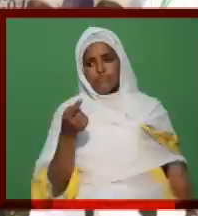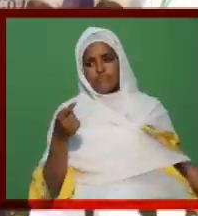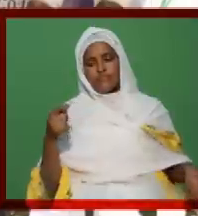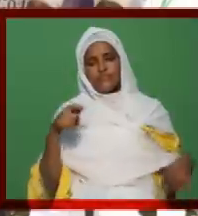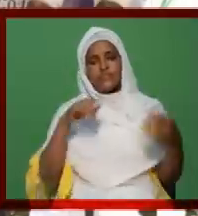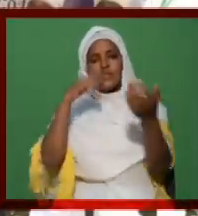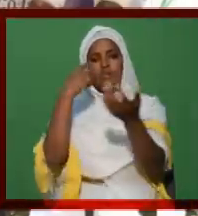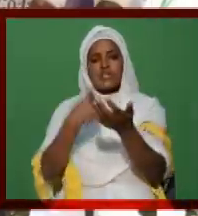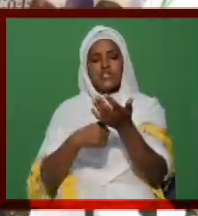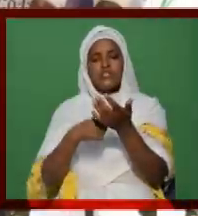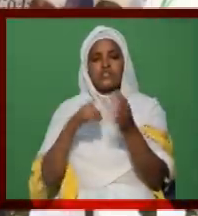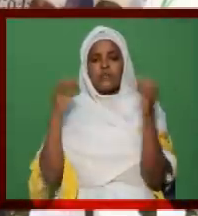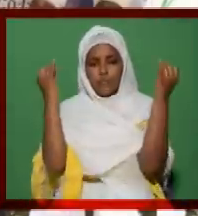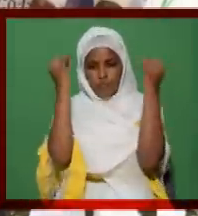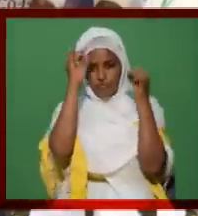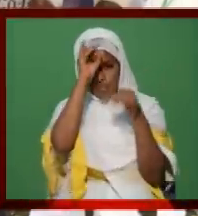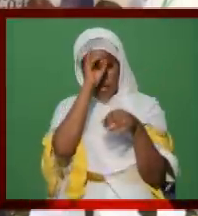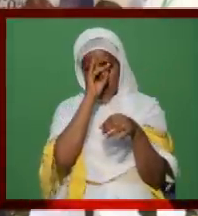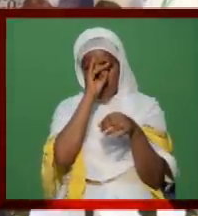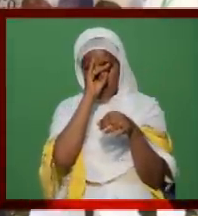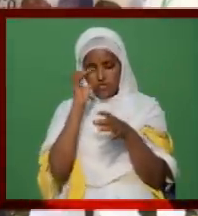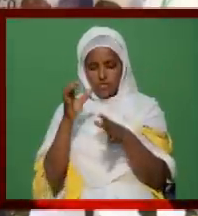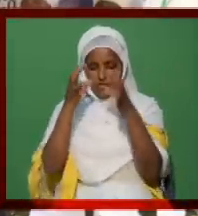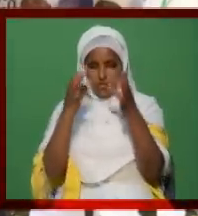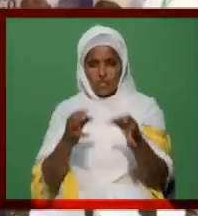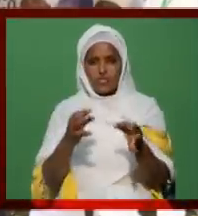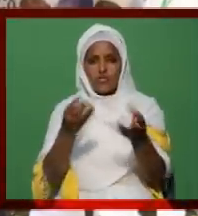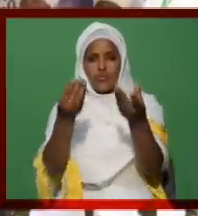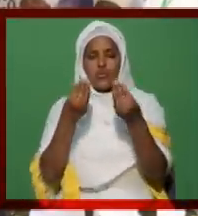ይባላሉ። እነዚህ በሊቃውንት ተመድበው የተሰጡ